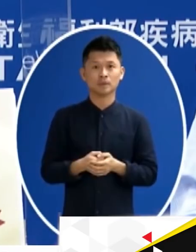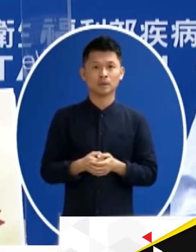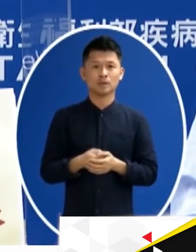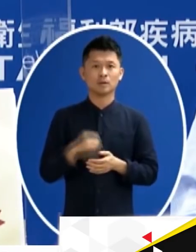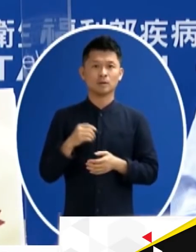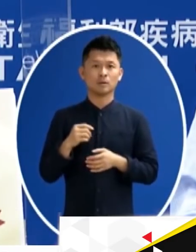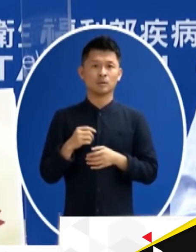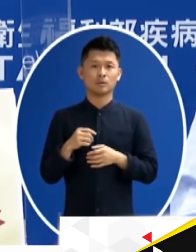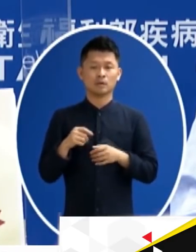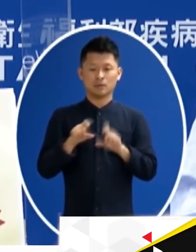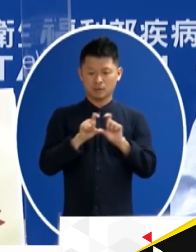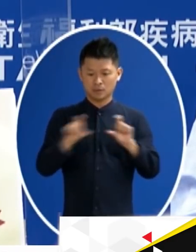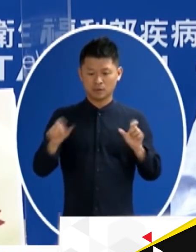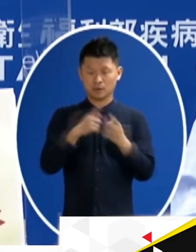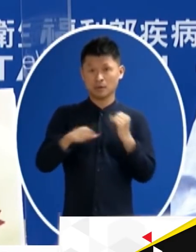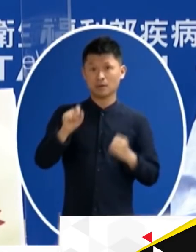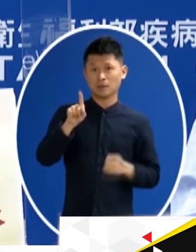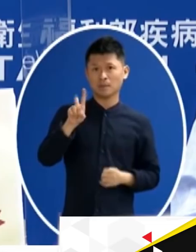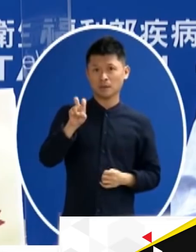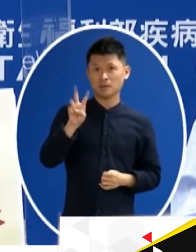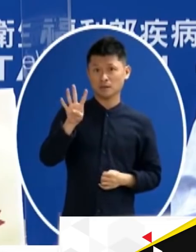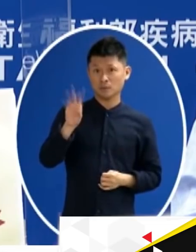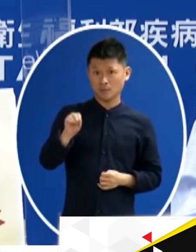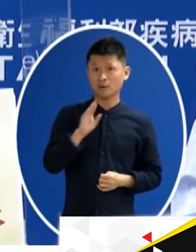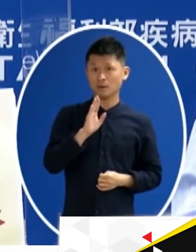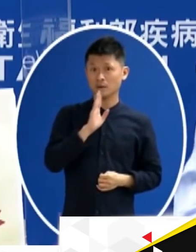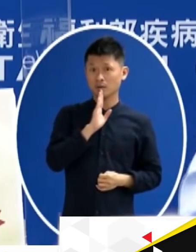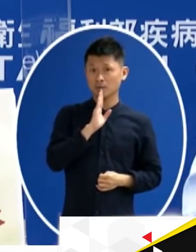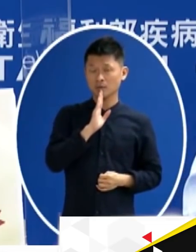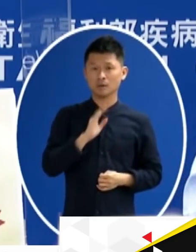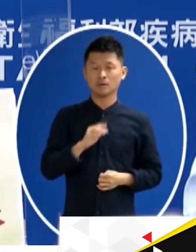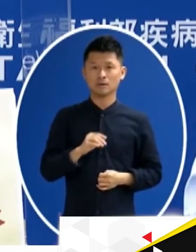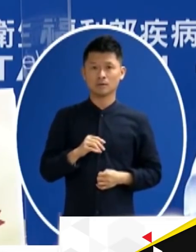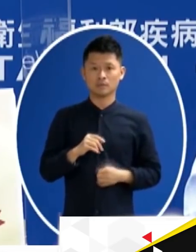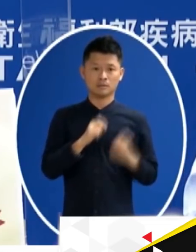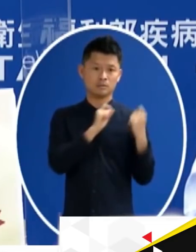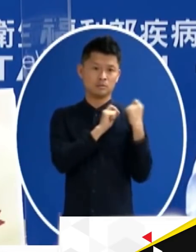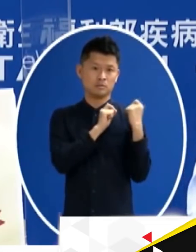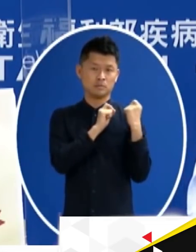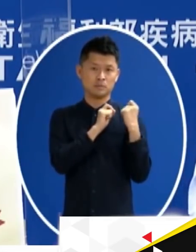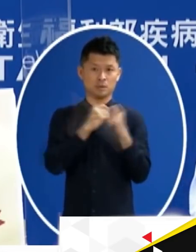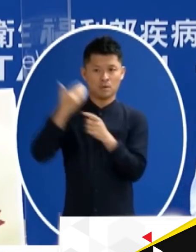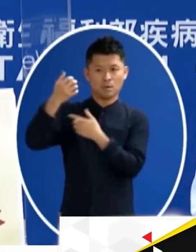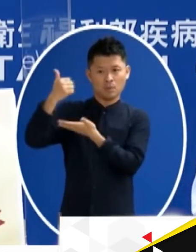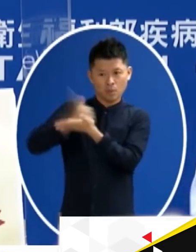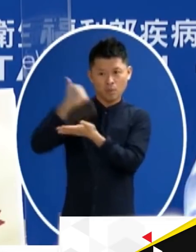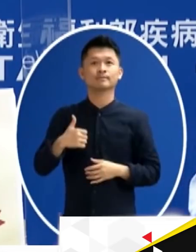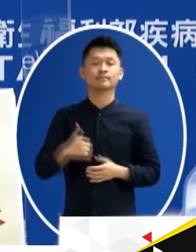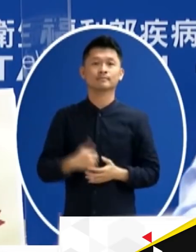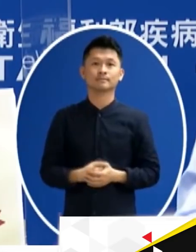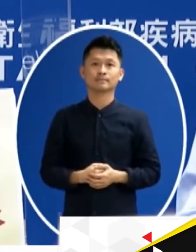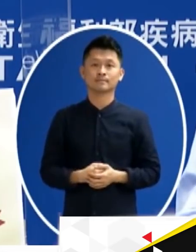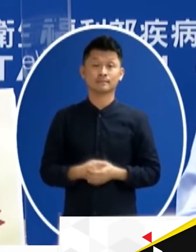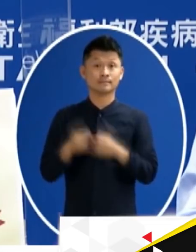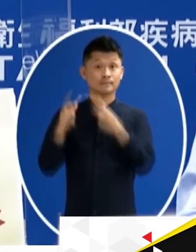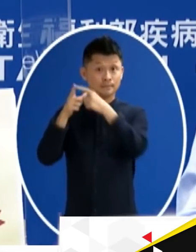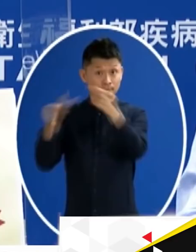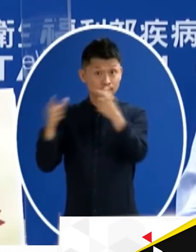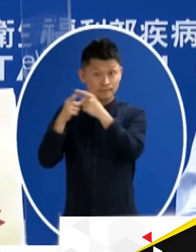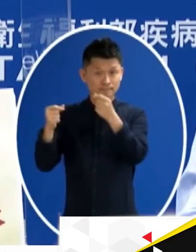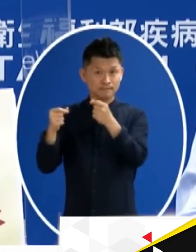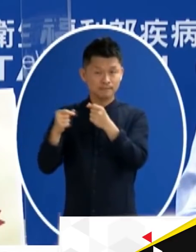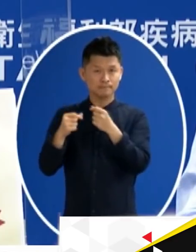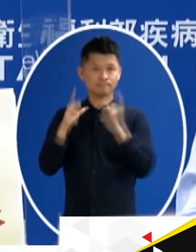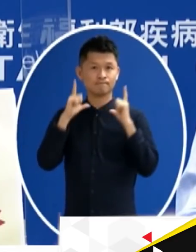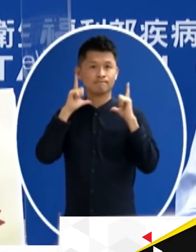10月14日。124万剂算是我们这几波来可以就是说最大的一批了。那日本也展现